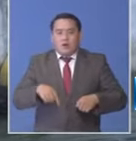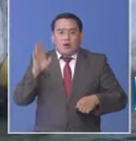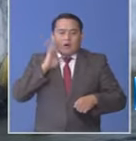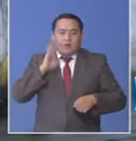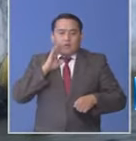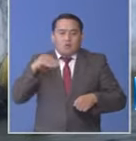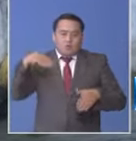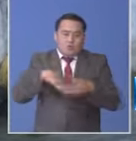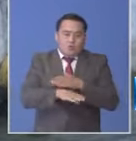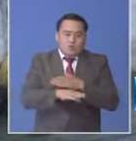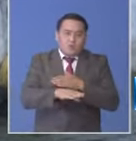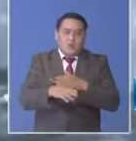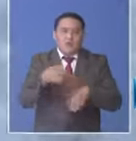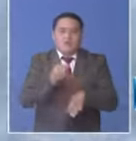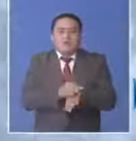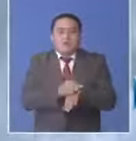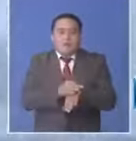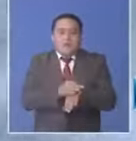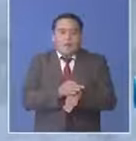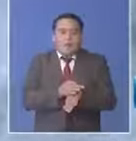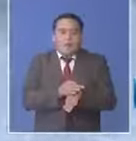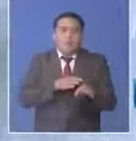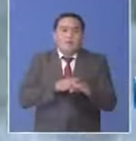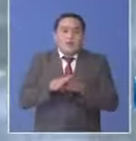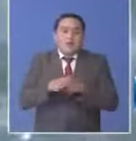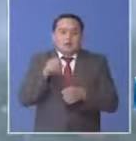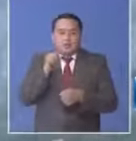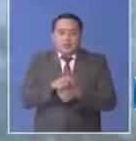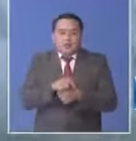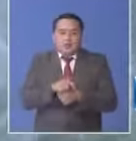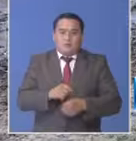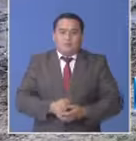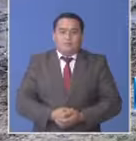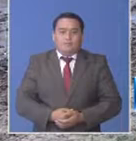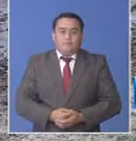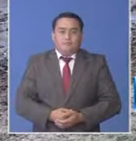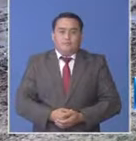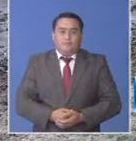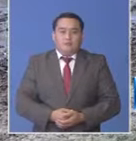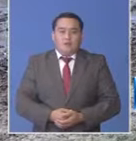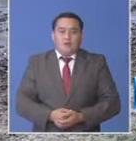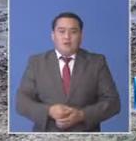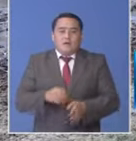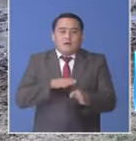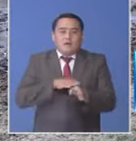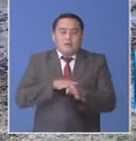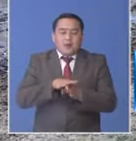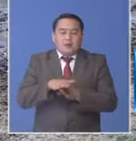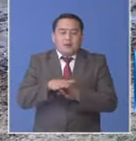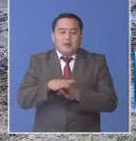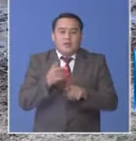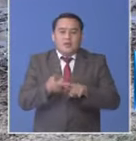и выхода и время, за которое водители и механики справляются с поставленной задачей. На преодоление вот этой водной преграды